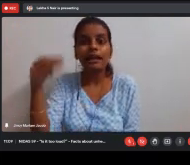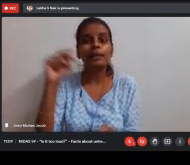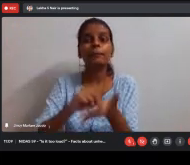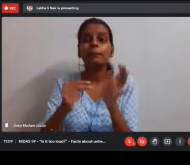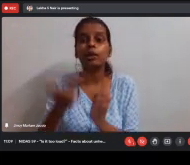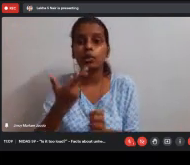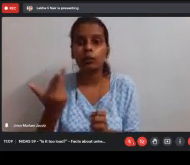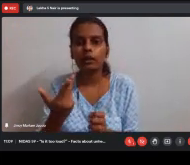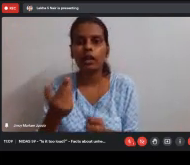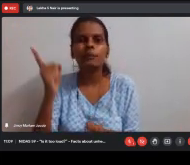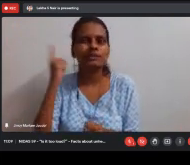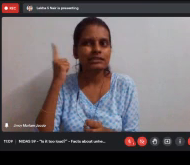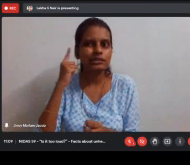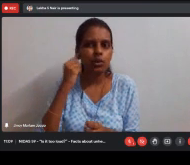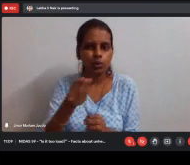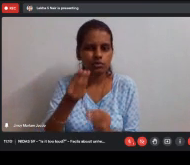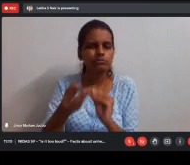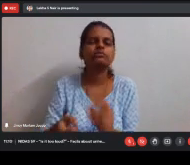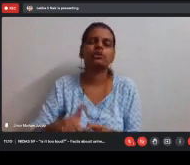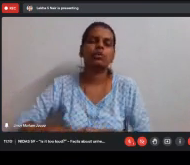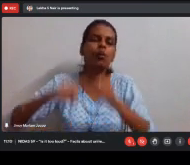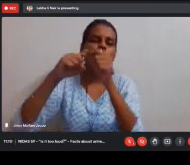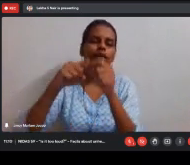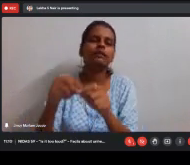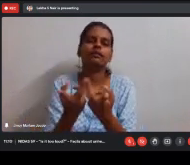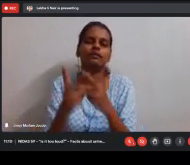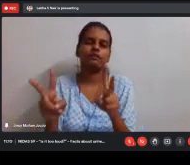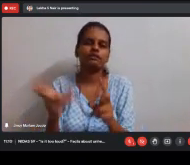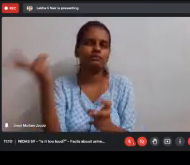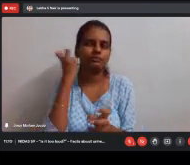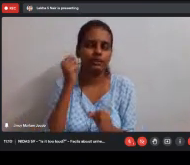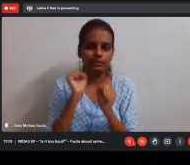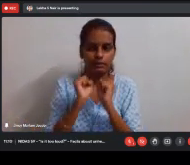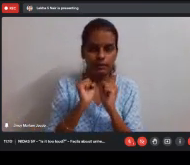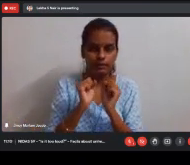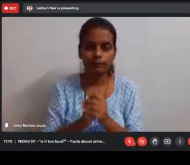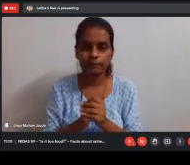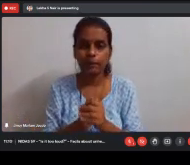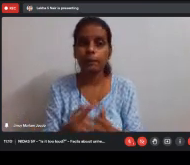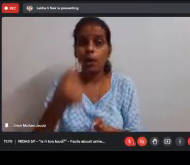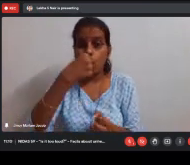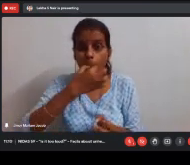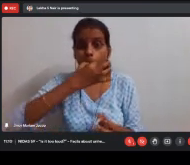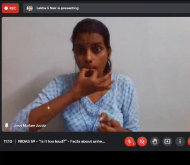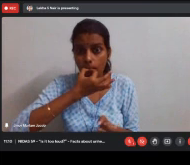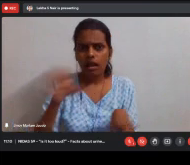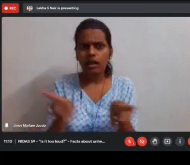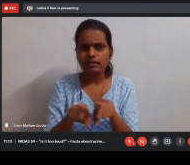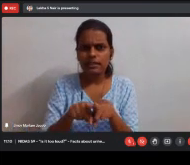പറഞ്ഞു കേൾക്കാറുണ്ട് എനിക്ക് സ്ത്രീകളുടെ ശബ്ദം കേൾക്കാൻ ബുദ്ധിമുട്ടാണ്, പുരുഷന്മാർ പറയുന്നത് കേൾക്കാൻ അധികം